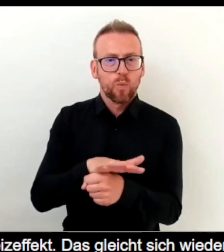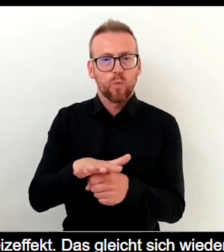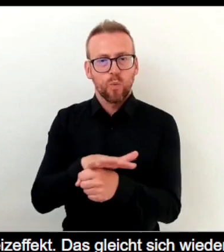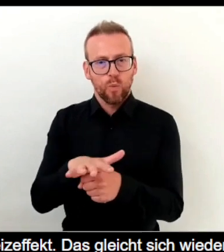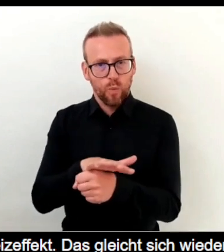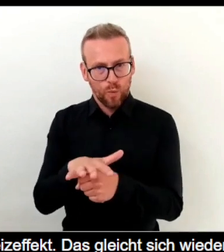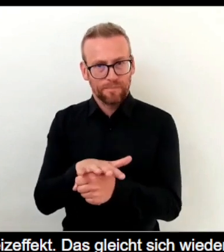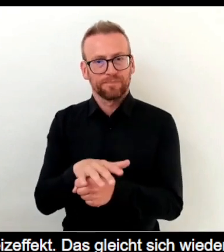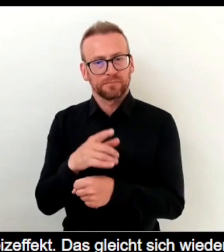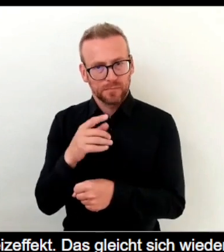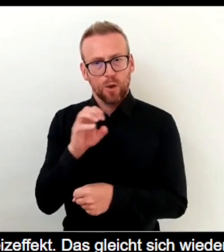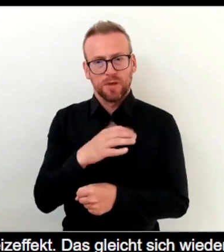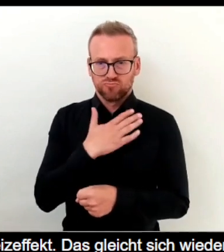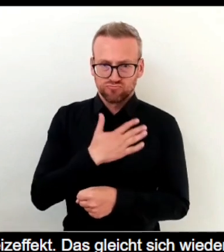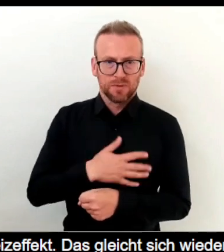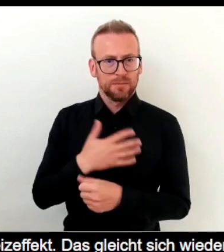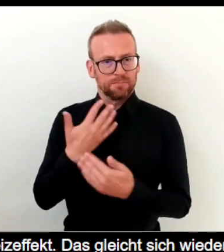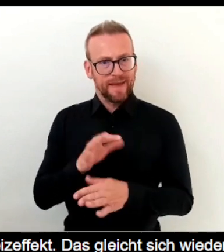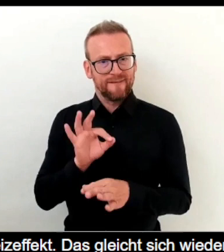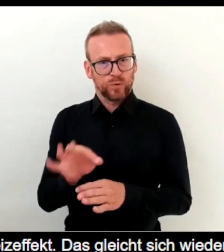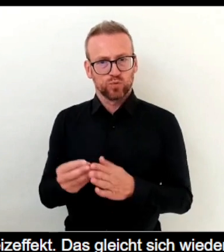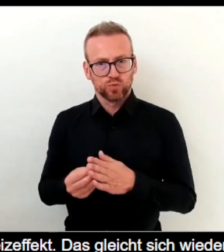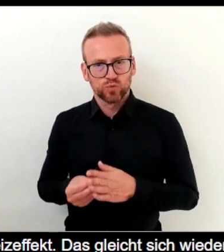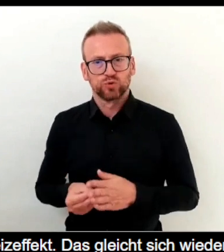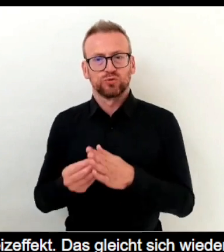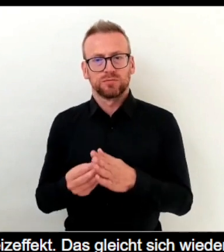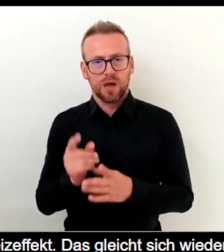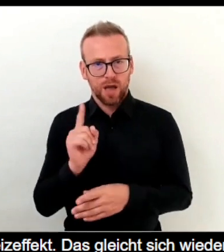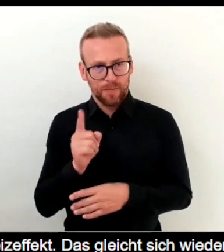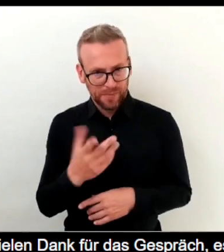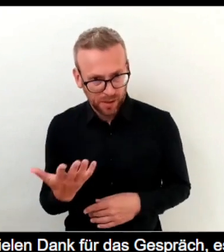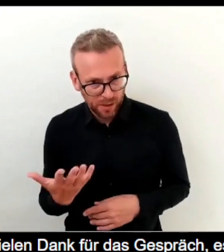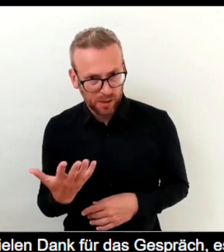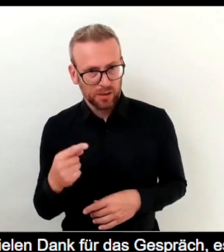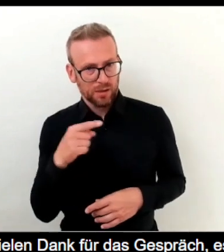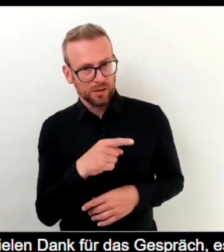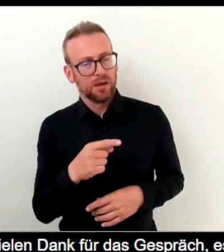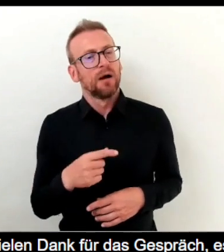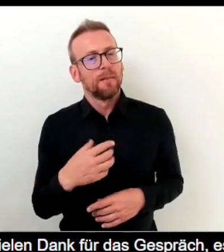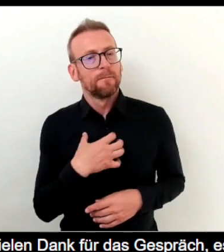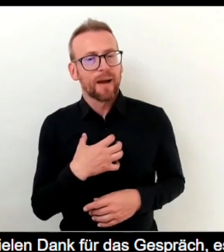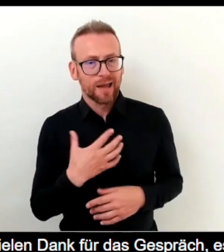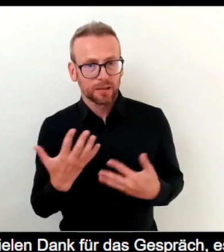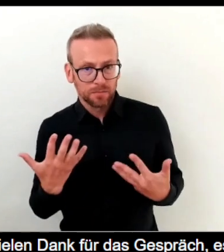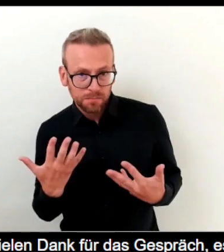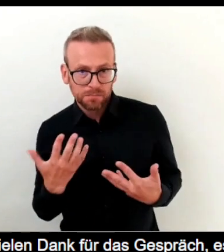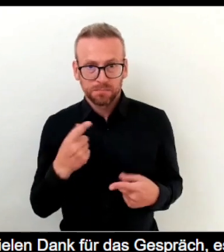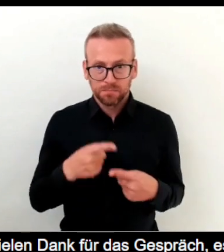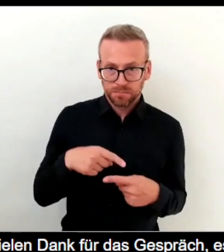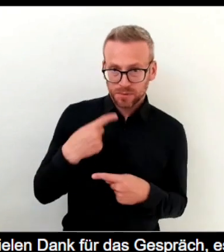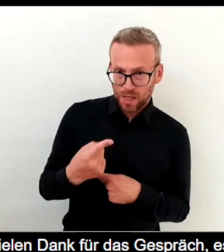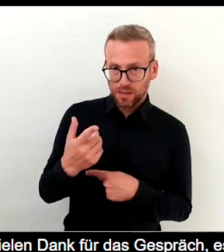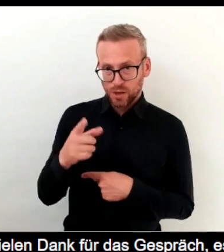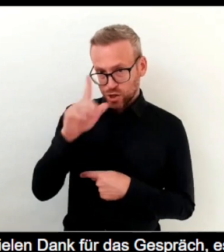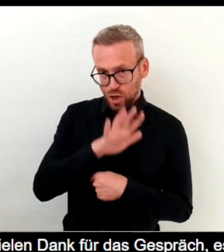Ministerpräsident, dann zieht die Frage, was ist denn eigentlich geplant in Zukunft hinsichtlich der Europapolitik aus Bayern heraus? Wo liegt da Ihre